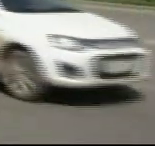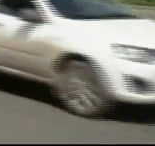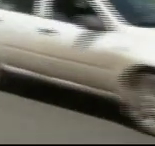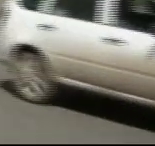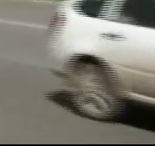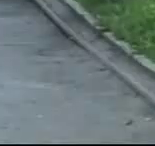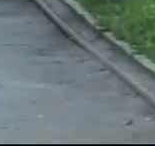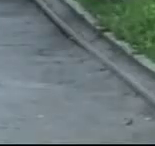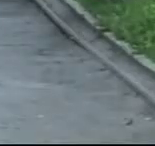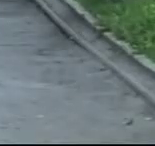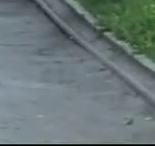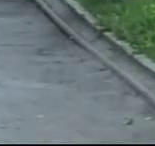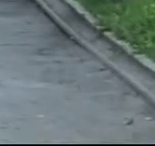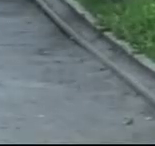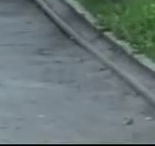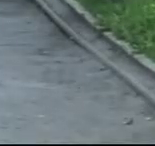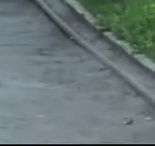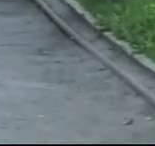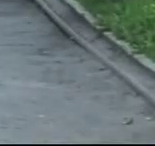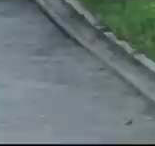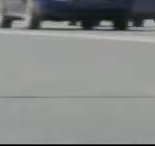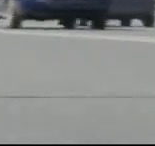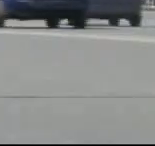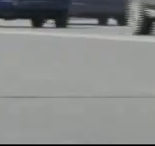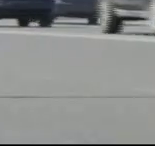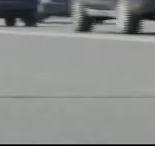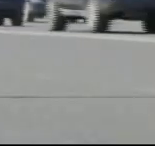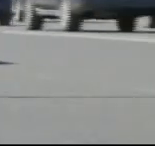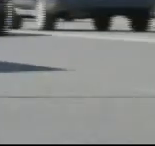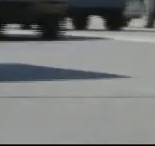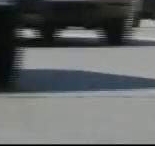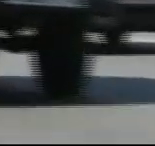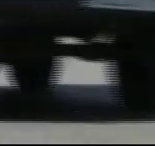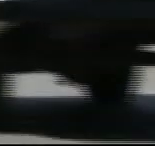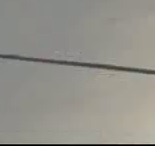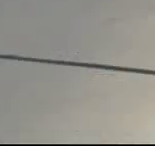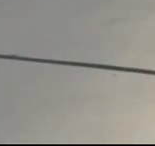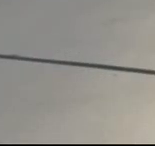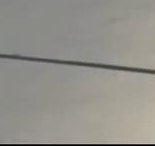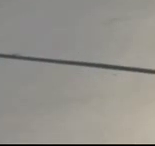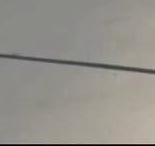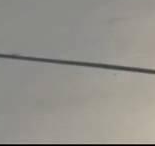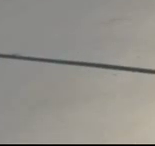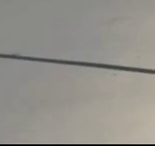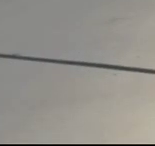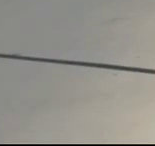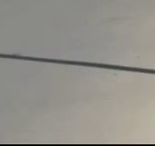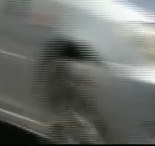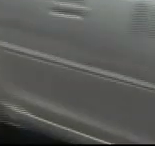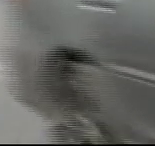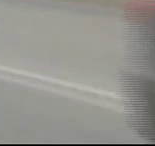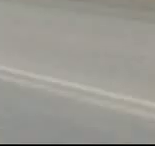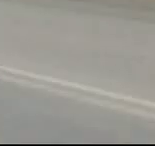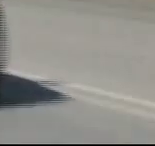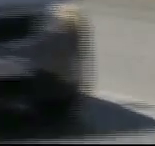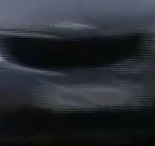ходе реализации программ поход басы и 720 25 из первых уст семей представители компетентных органов рассказали о возможностях